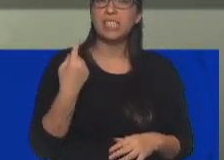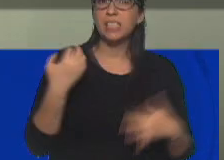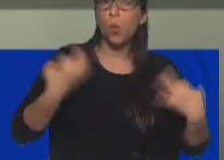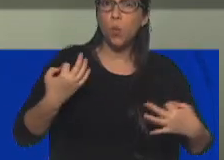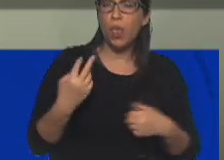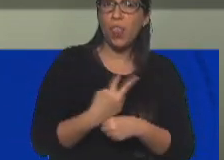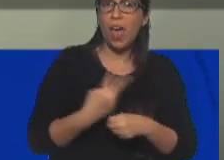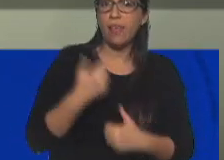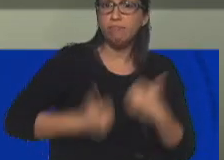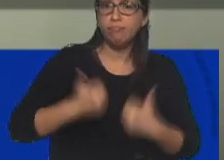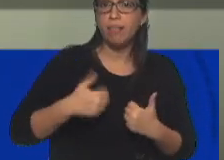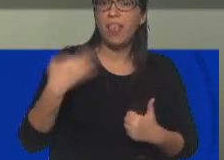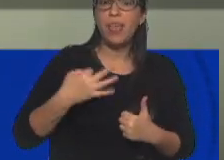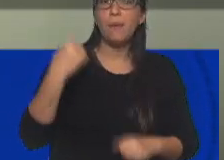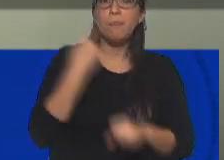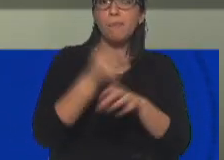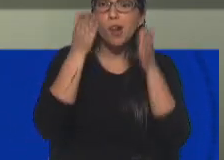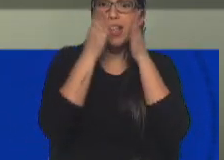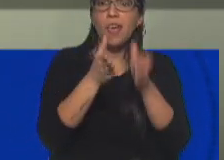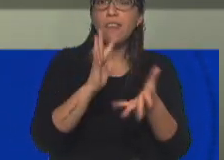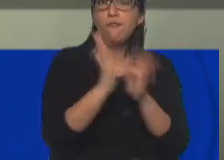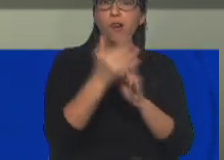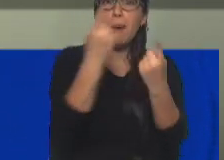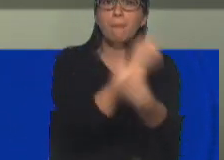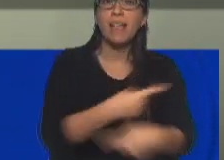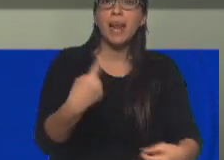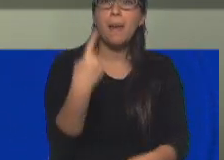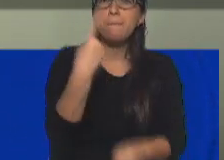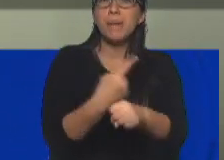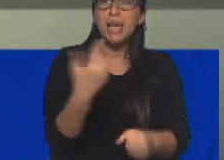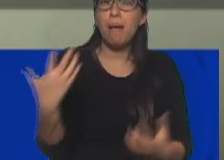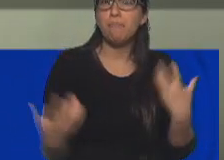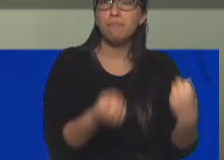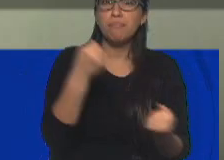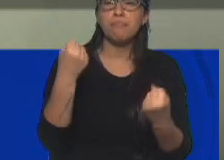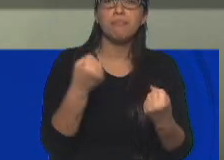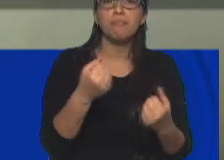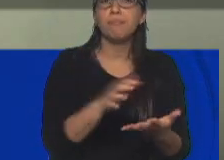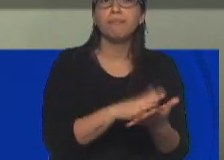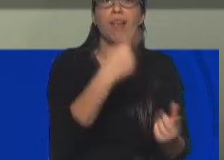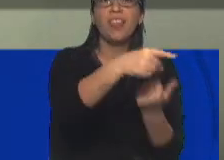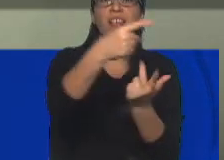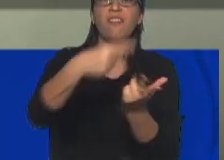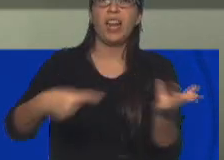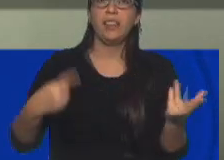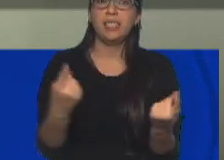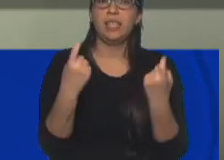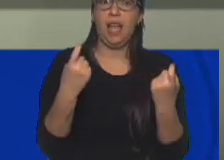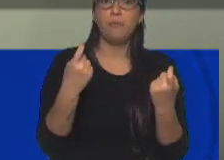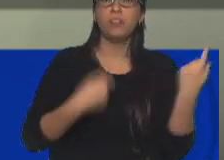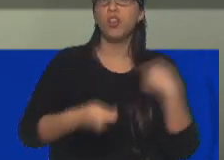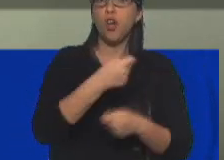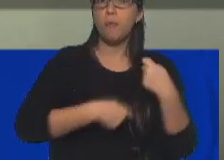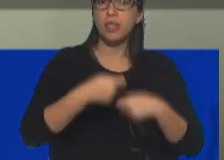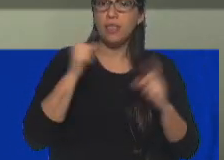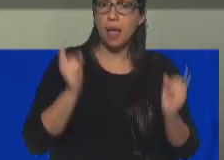unsere Wettbewerbsfähigkeit muss es also eine Priorität sein, dass wir unsere Rohstoff- und Handelsketten im Sinne der strategischen